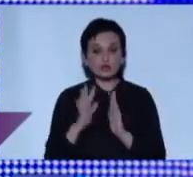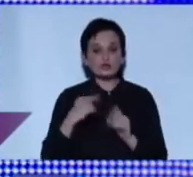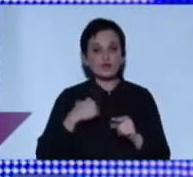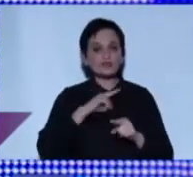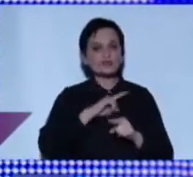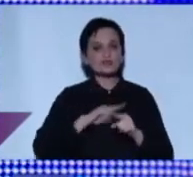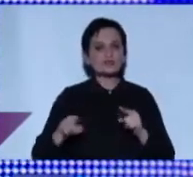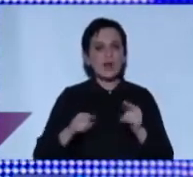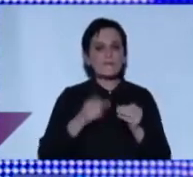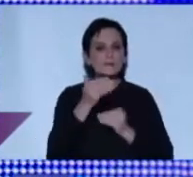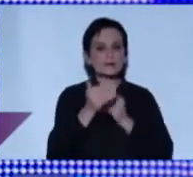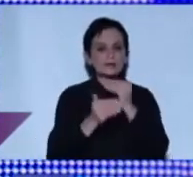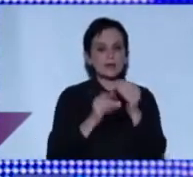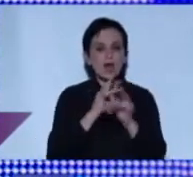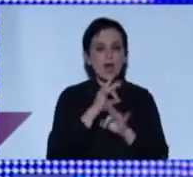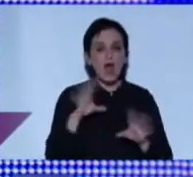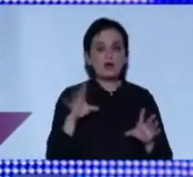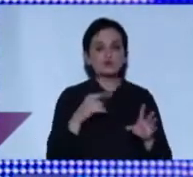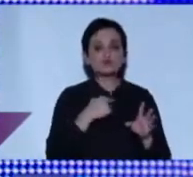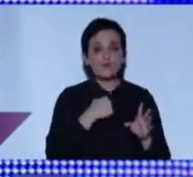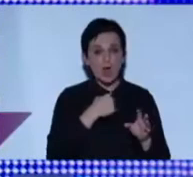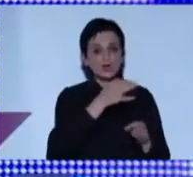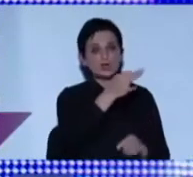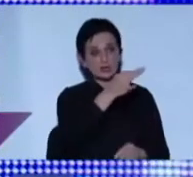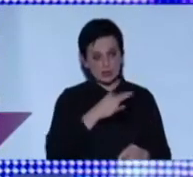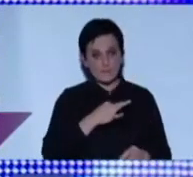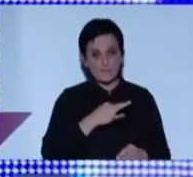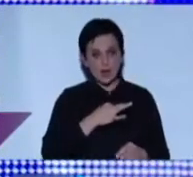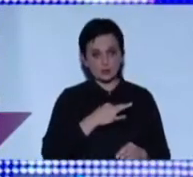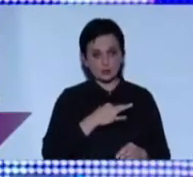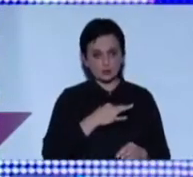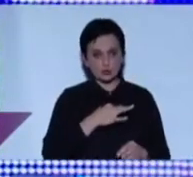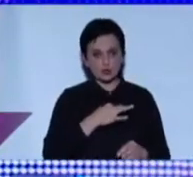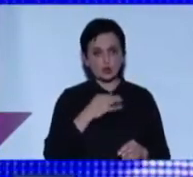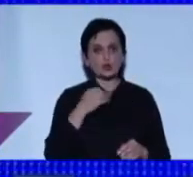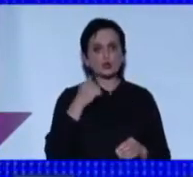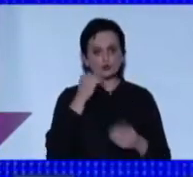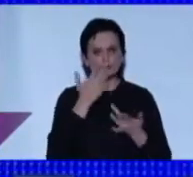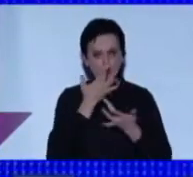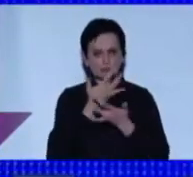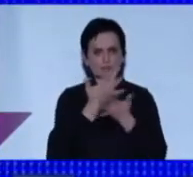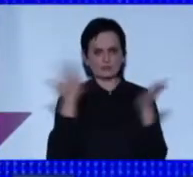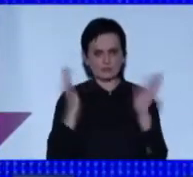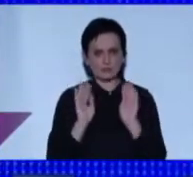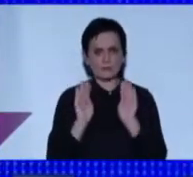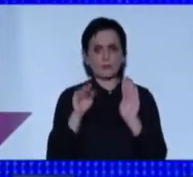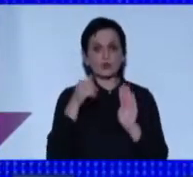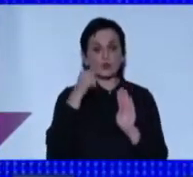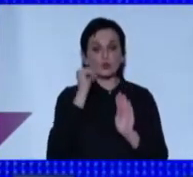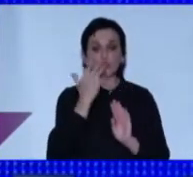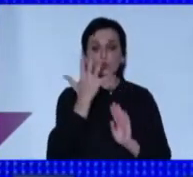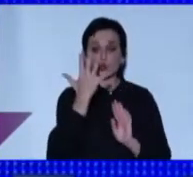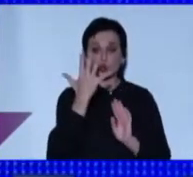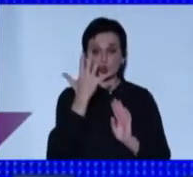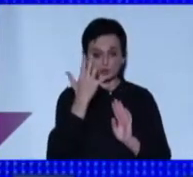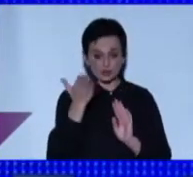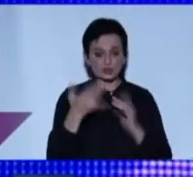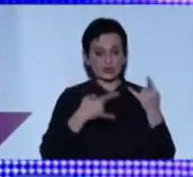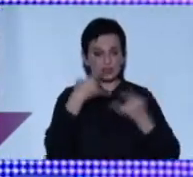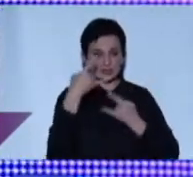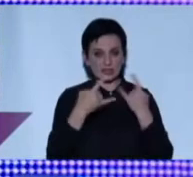და ამ წერილზე მივიღეთ პასუხი და ჩვენს წერილს გავასაჯაროვეთ. გუშინ სხვათა შორის 5 ტელევიზია დავიბარეთ, მათ შორის პირველი არხიც